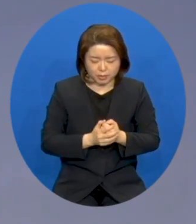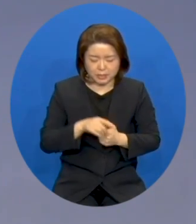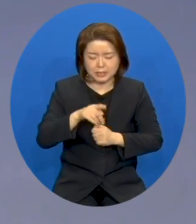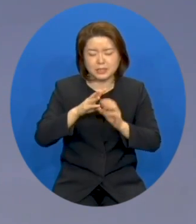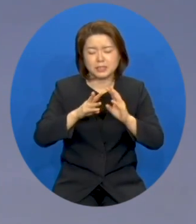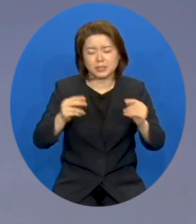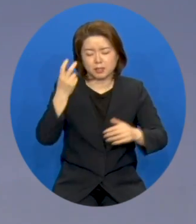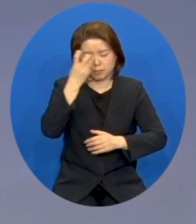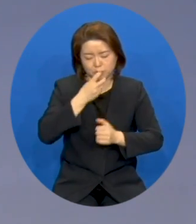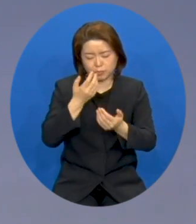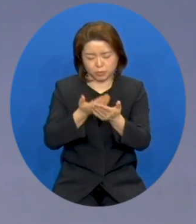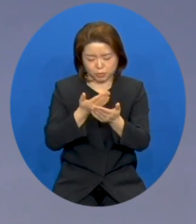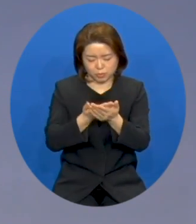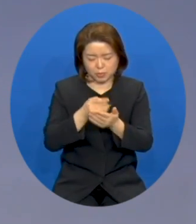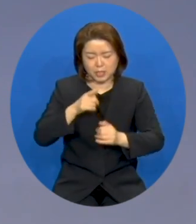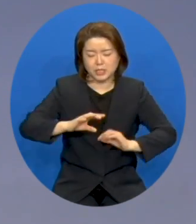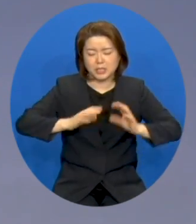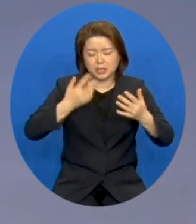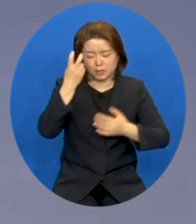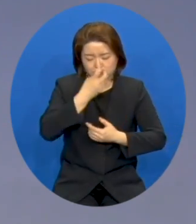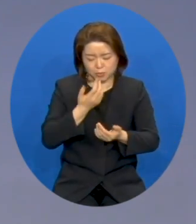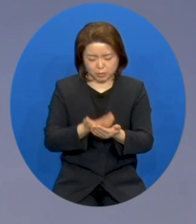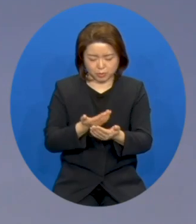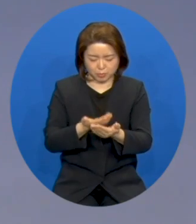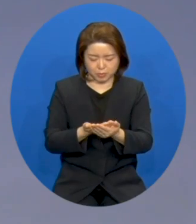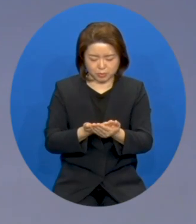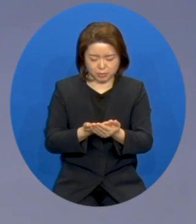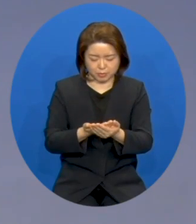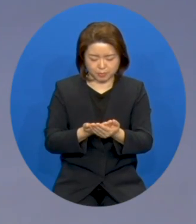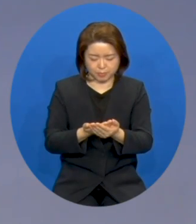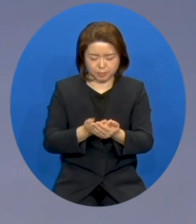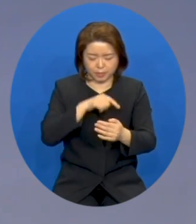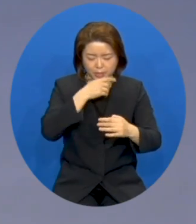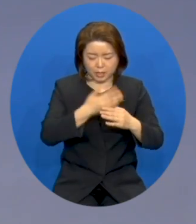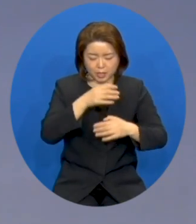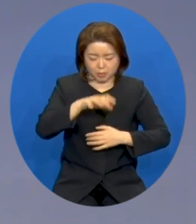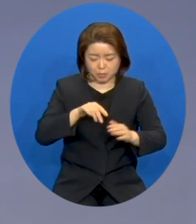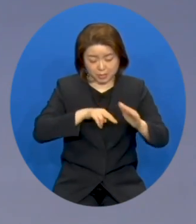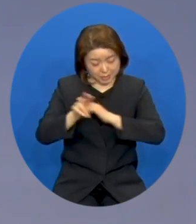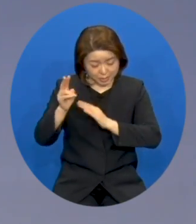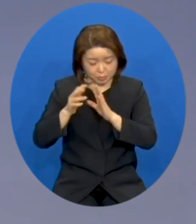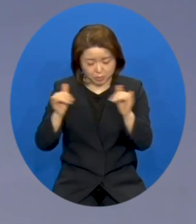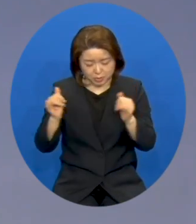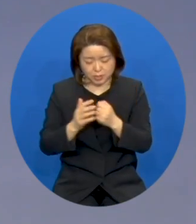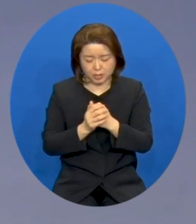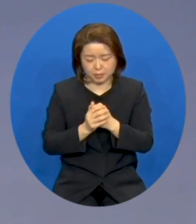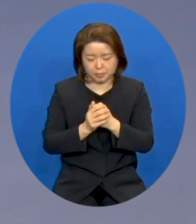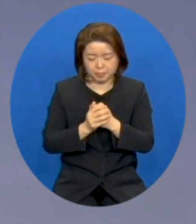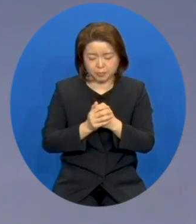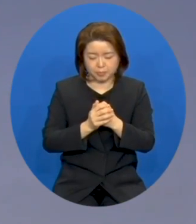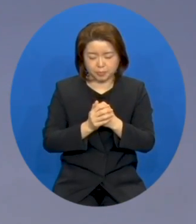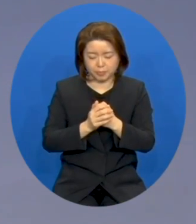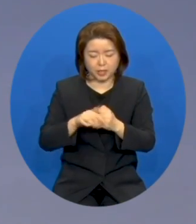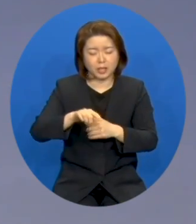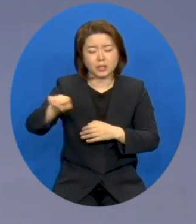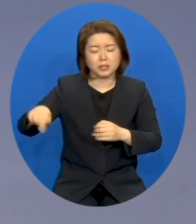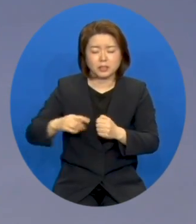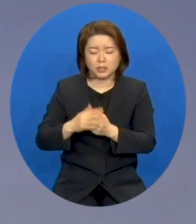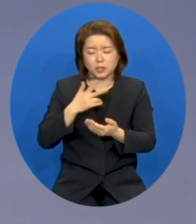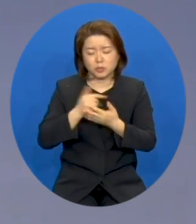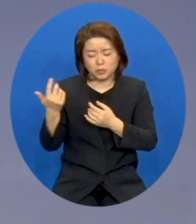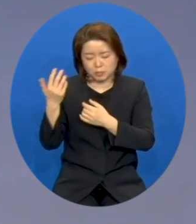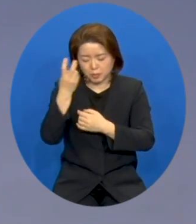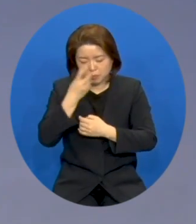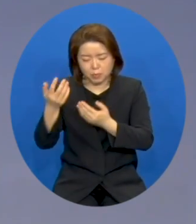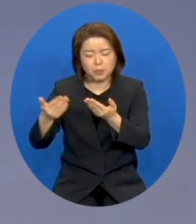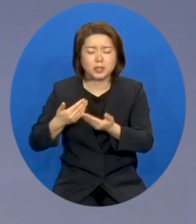땅을 지키소서. 이 나라를 지켜주소서. 북한 탈북자 하나님, 주님께 보호해